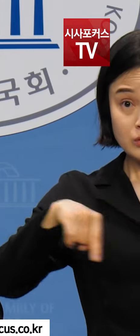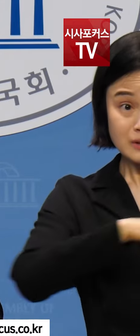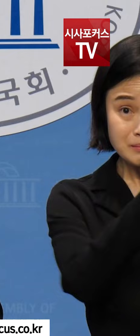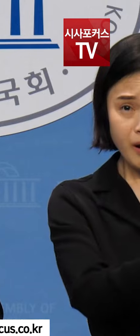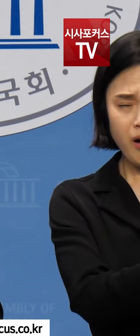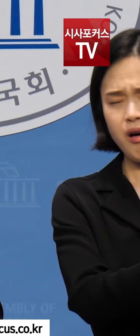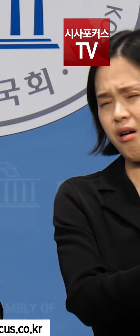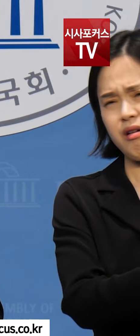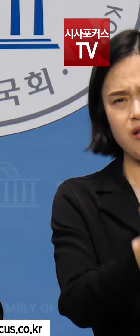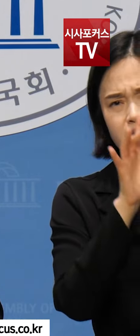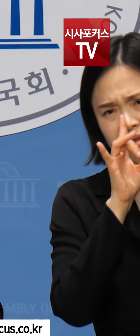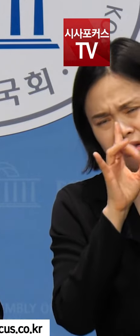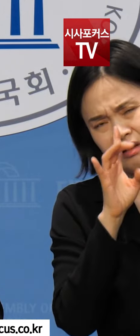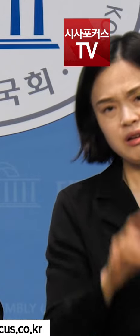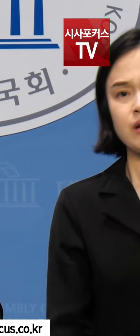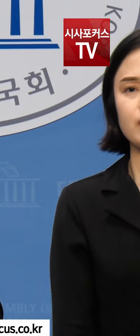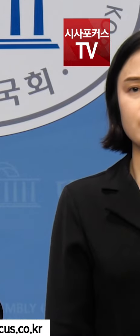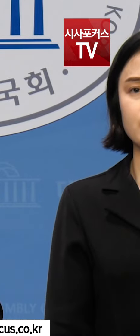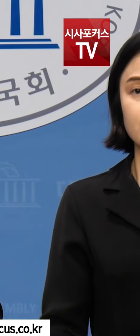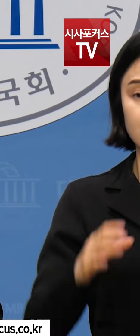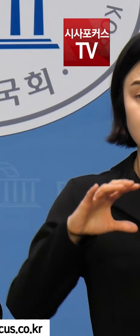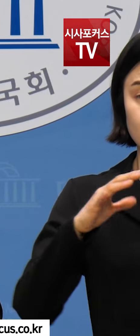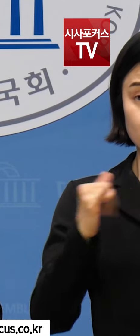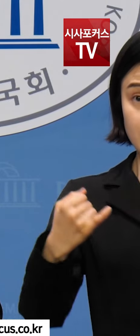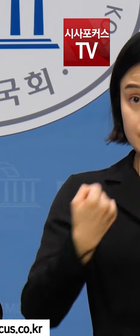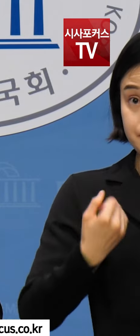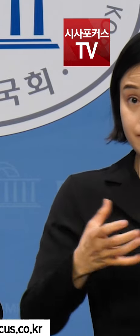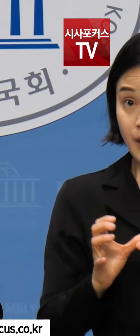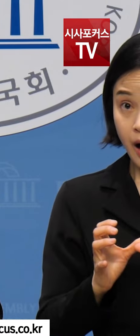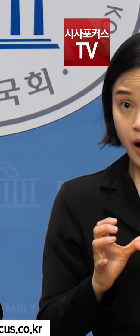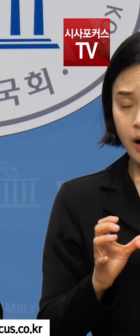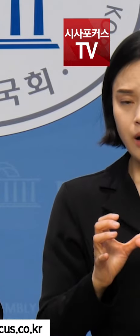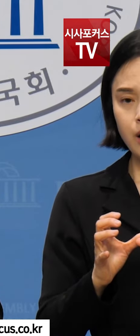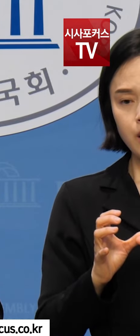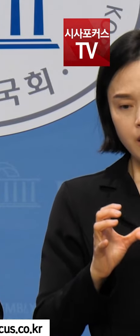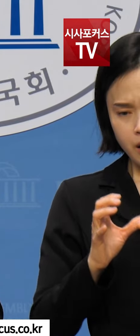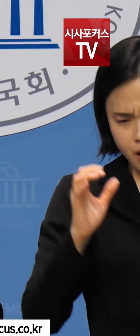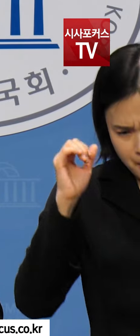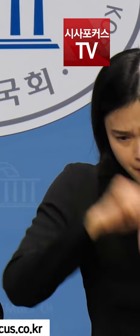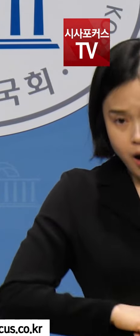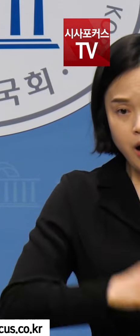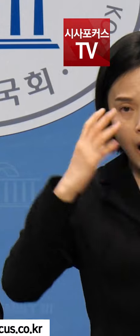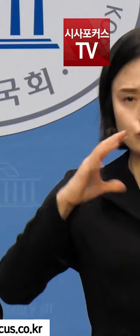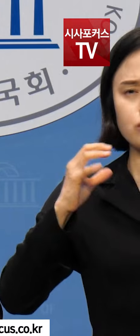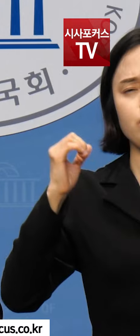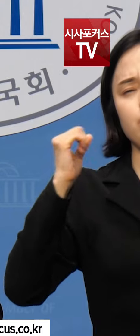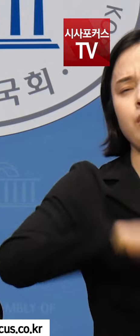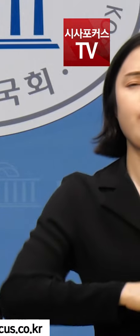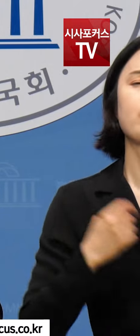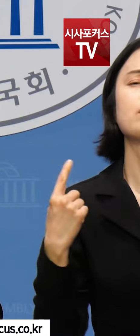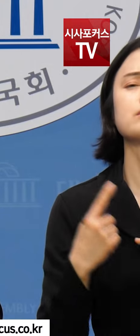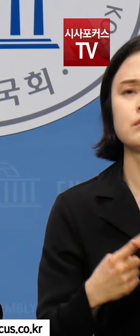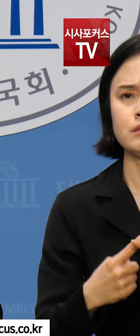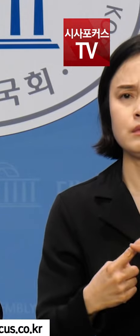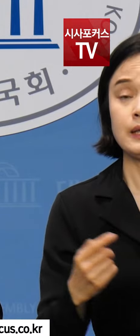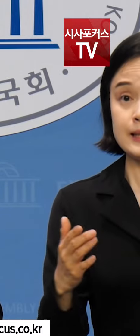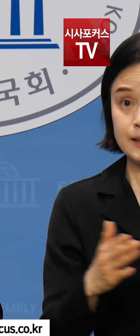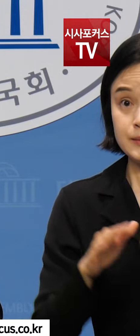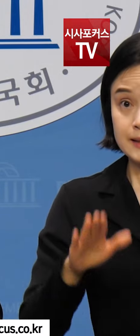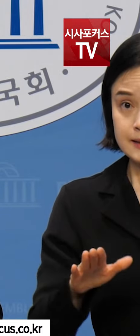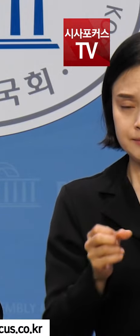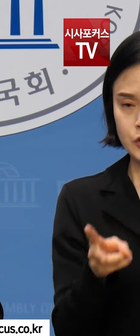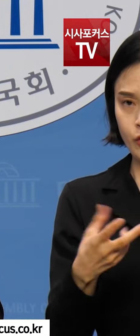우리 국민의 힘이 무너진다면 우리 대한민국이 무너집니다. 다시 신뢰받는 집권 여당으로서 우뚝 설 수